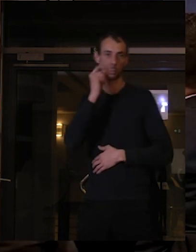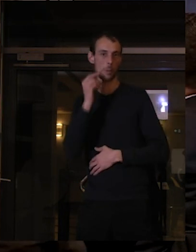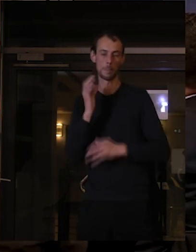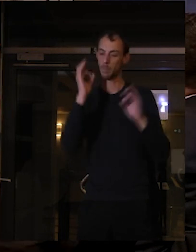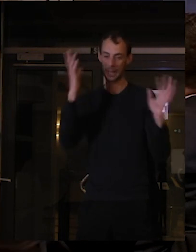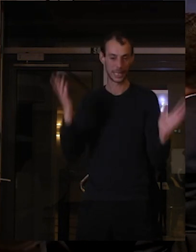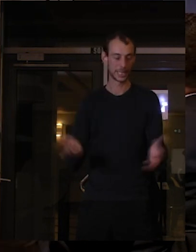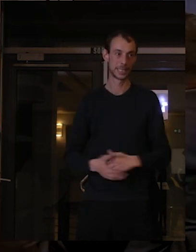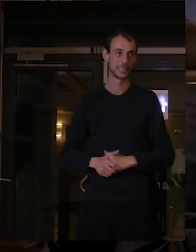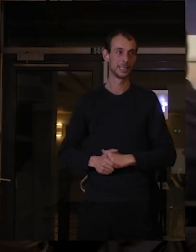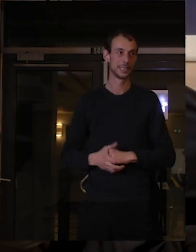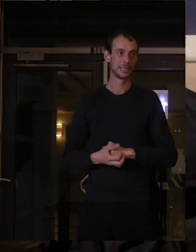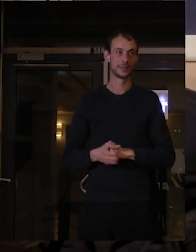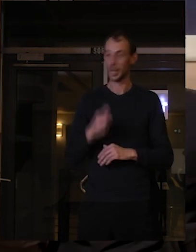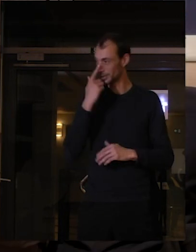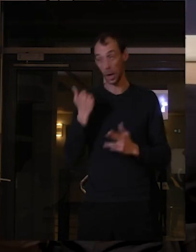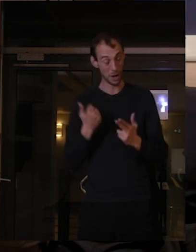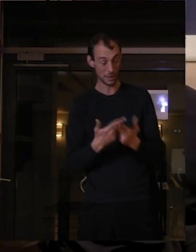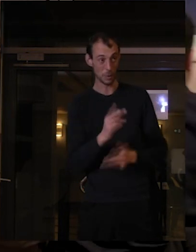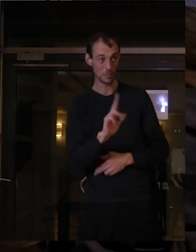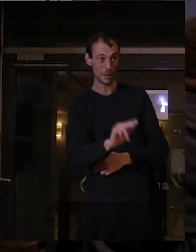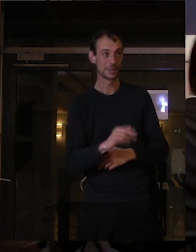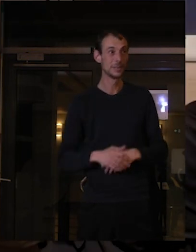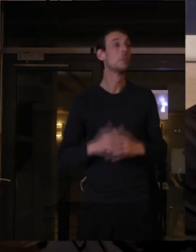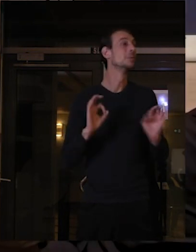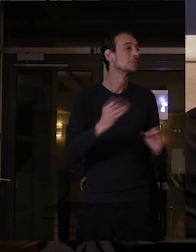Vous savez la réponse qui va arriver.